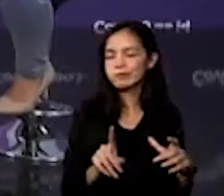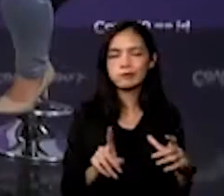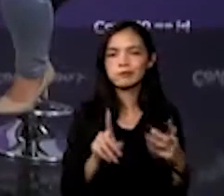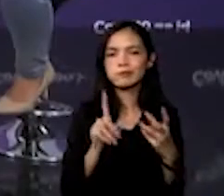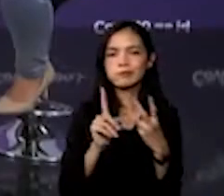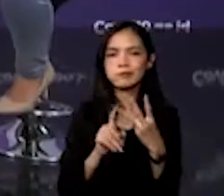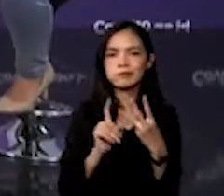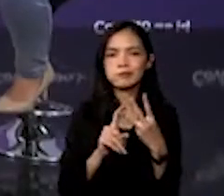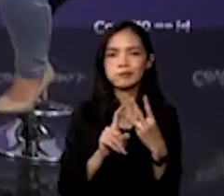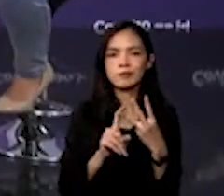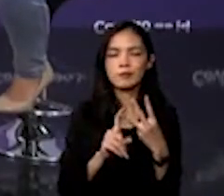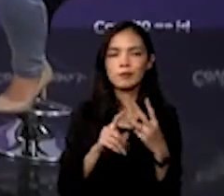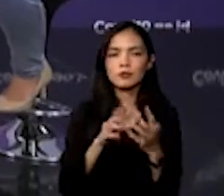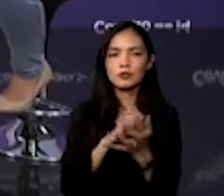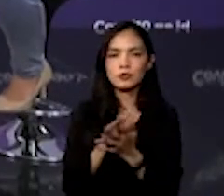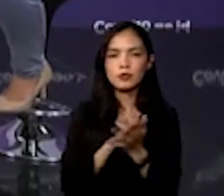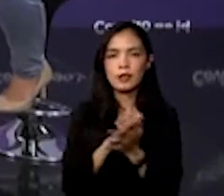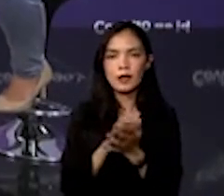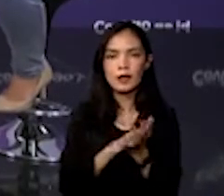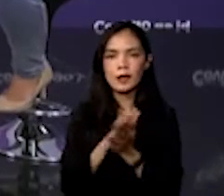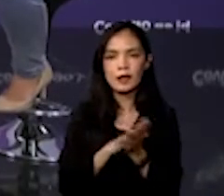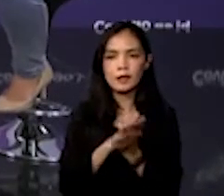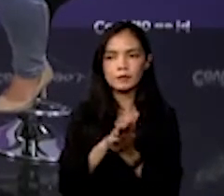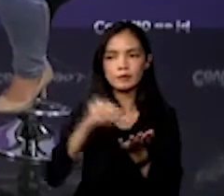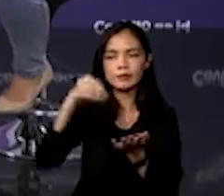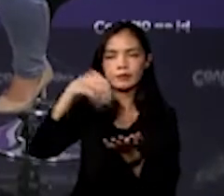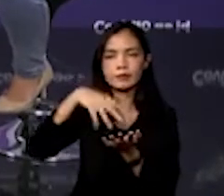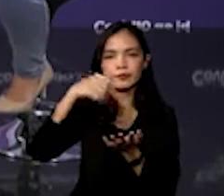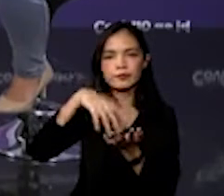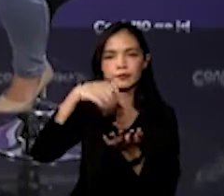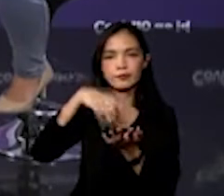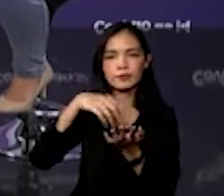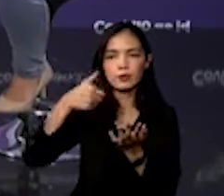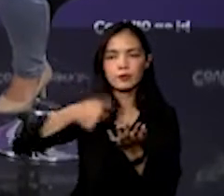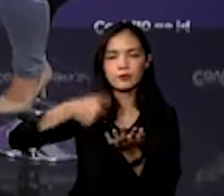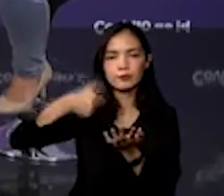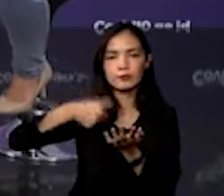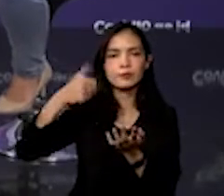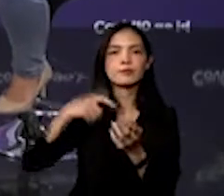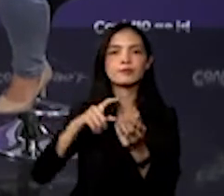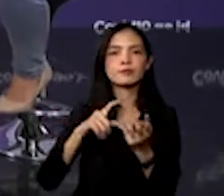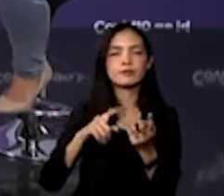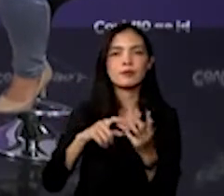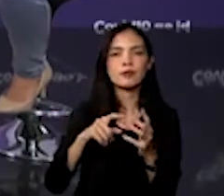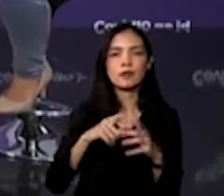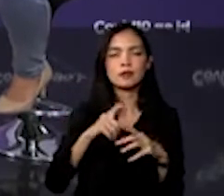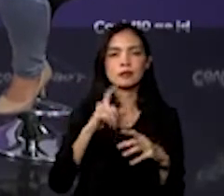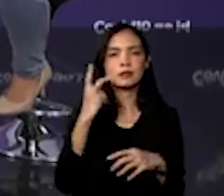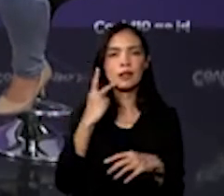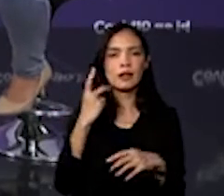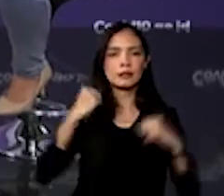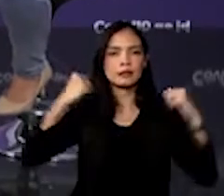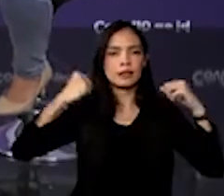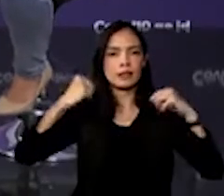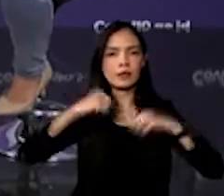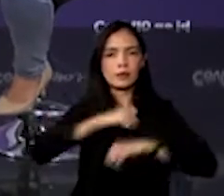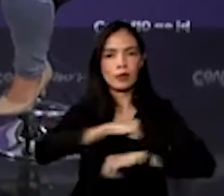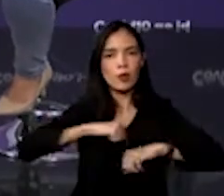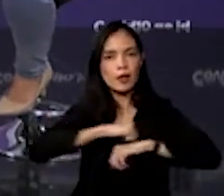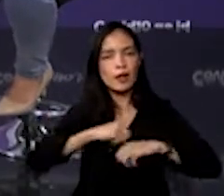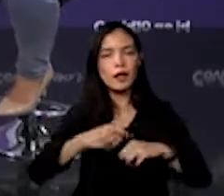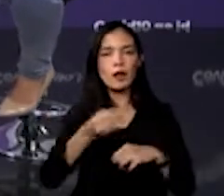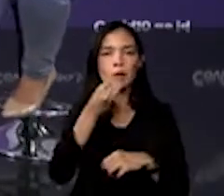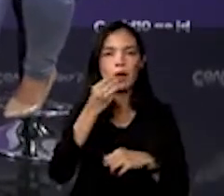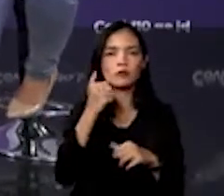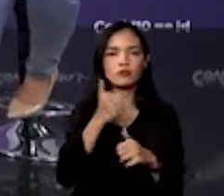dengan air yang mengalir dan menjaga imunitas dengan olahraga dan mengkonsumsi makanan yang bergizi karena pemirsa perlu